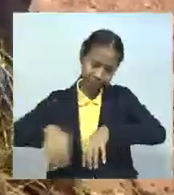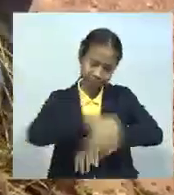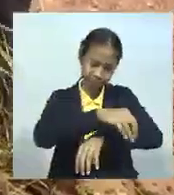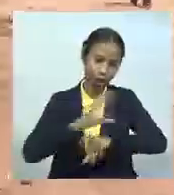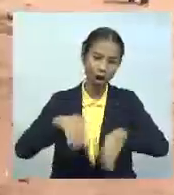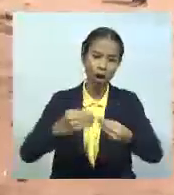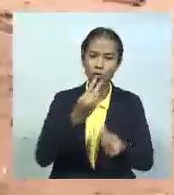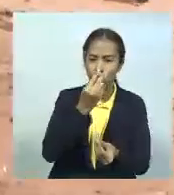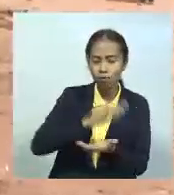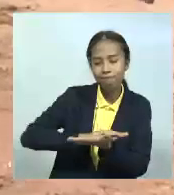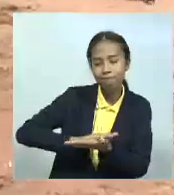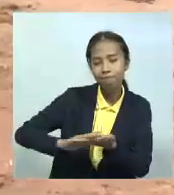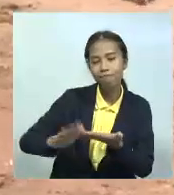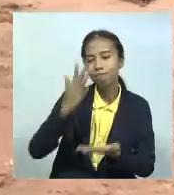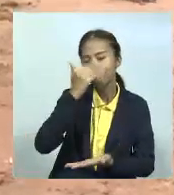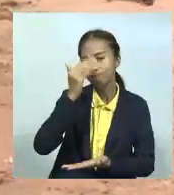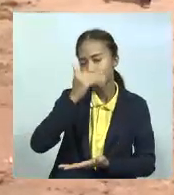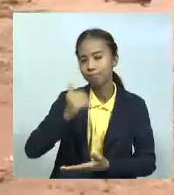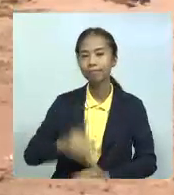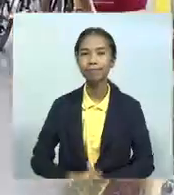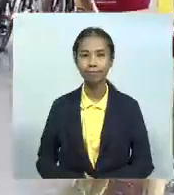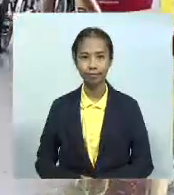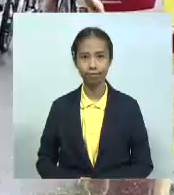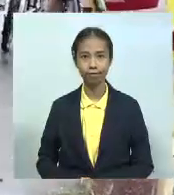ำห้วยให้ดูสะอาดสวยงามด้วยค่ะ